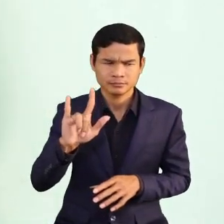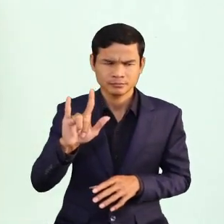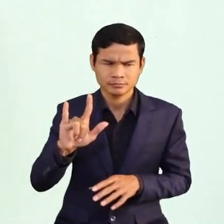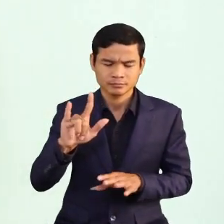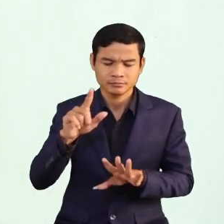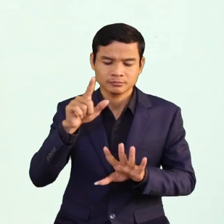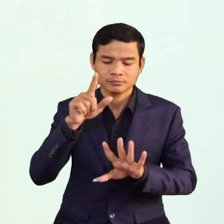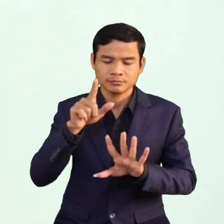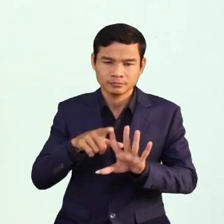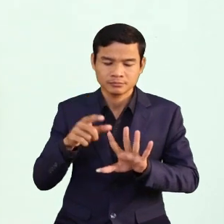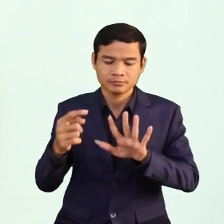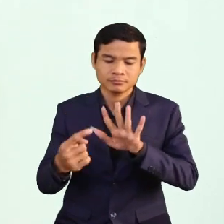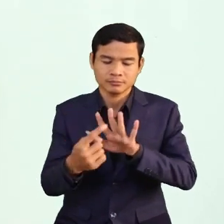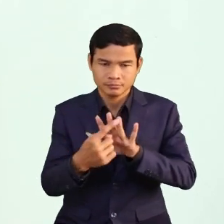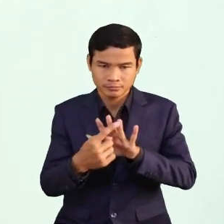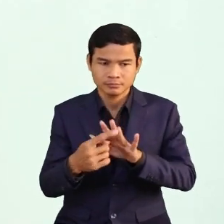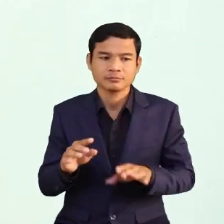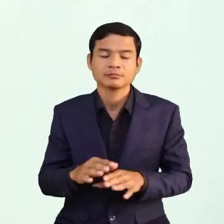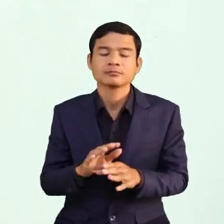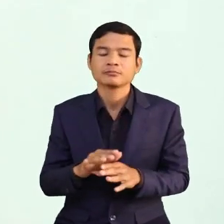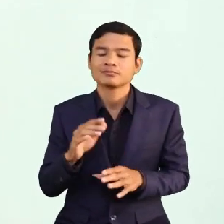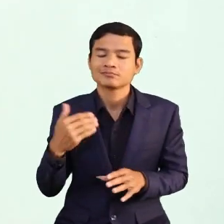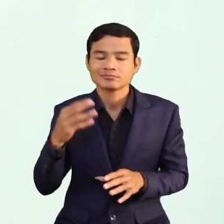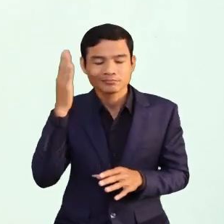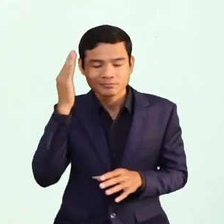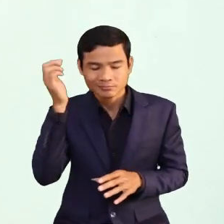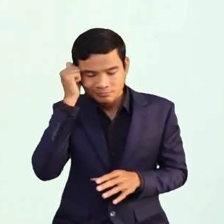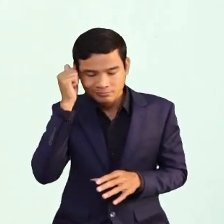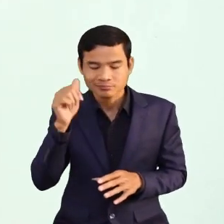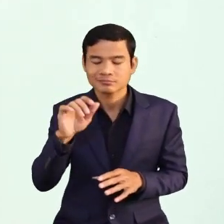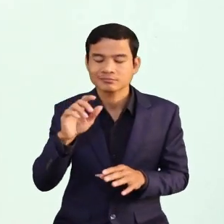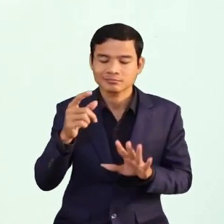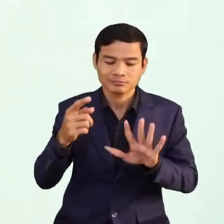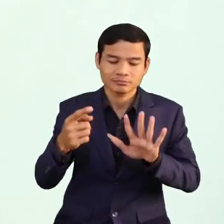ងតែចំណាំថាកាលណាស្រអ៊ូស្រអឿននិងស្រអៀគឺយើងមិន